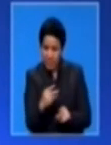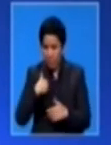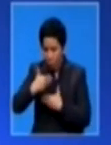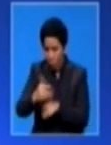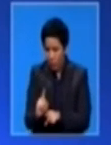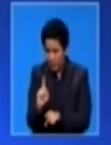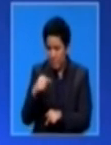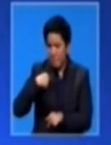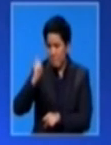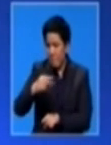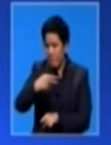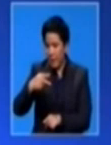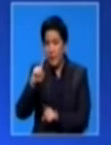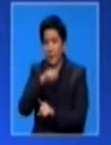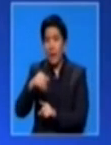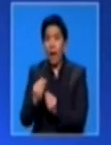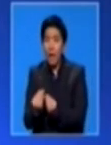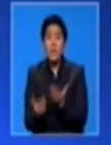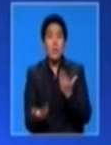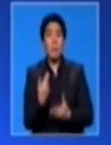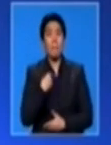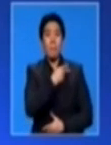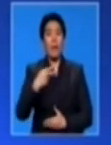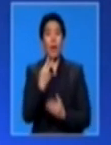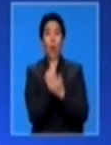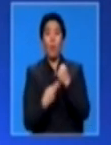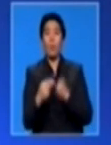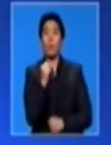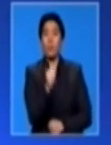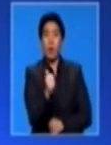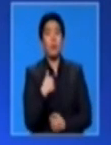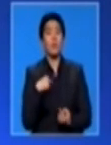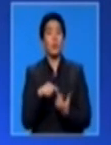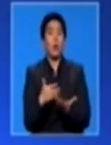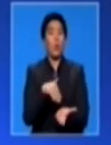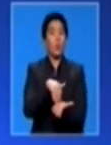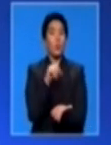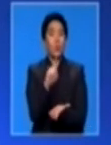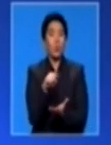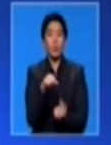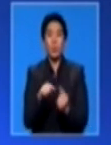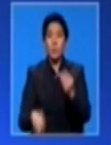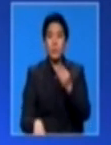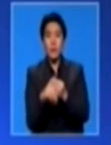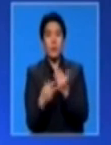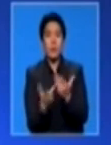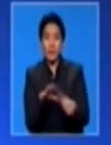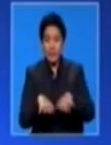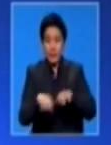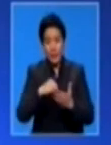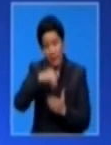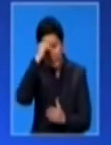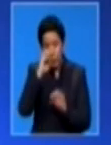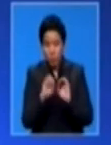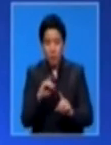การสอน2ภาษานะครับทั้งหมดเป็นด้วยความสมัครใจของเด็กนะครับแล้วก็ตั้งศูนย์ที่เสริมความเข้มแข็งในการจัดการเรียนการสอนภาษาอังกฤษด้ว